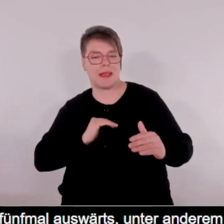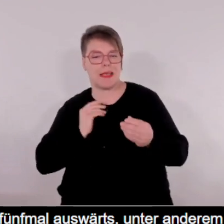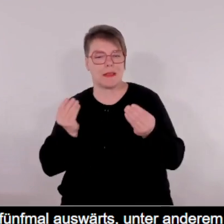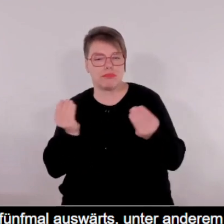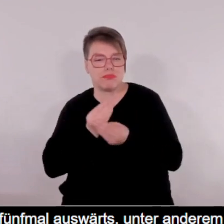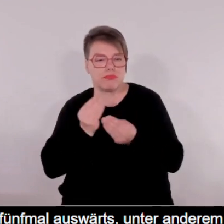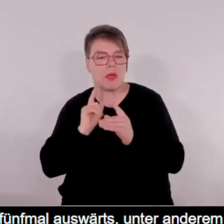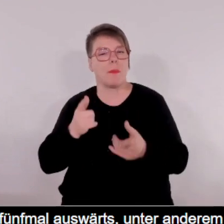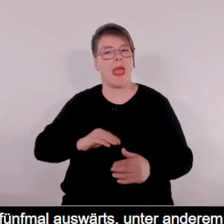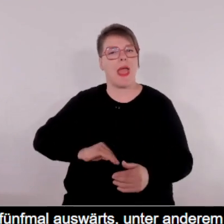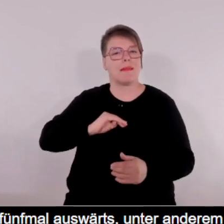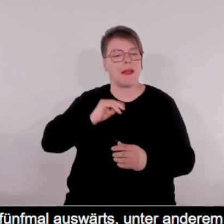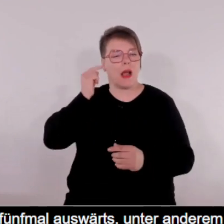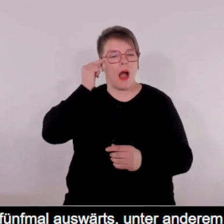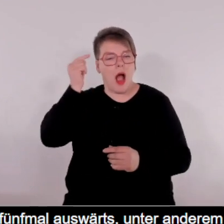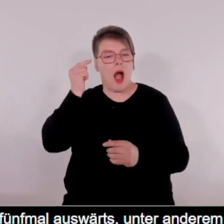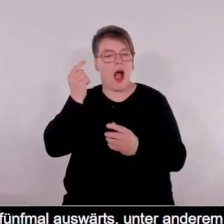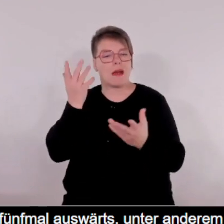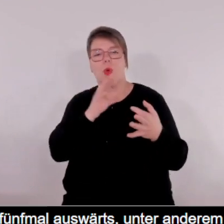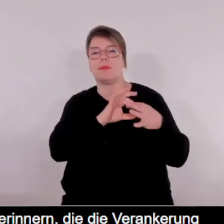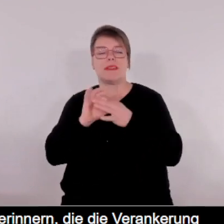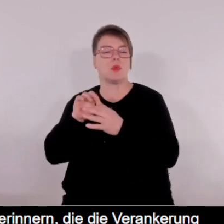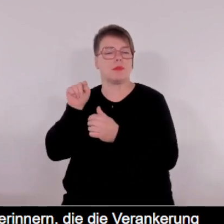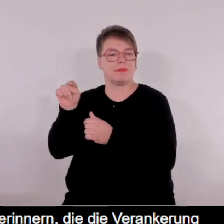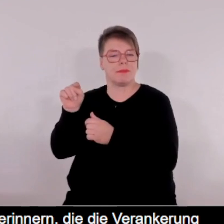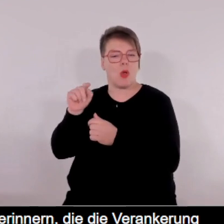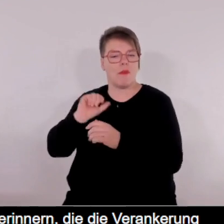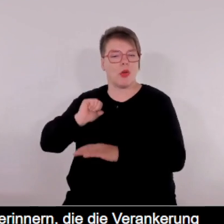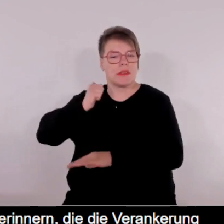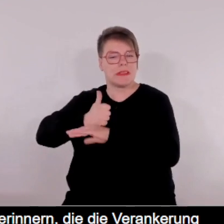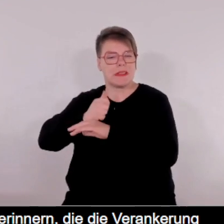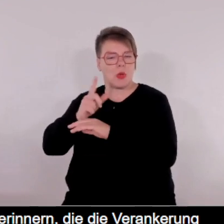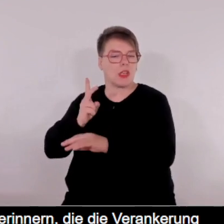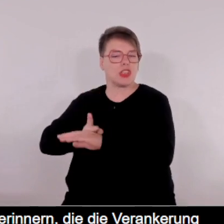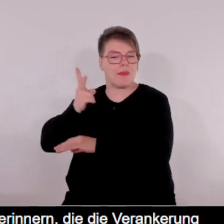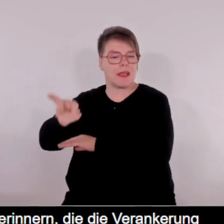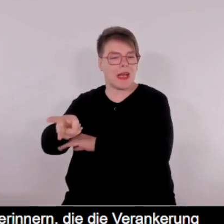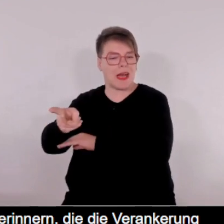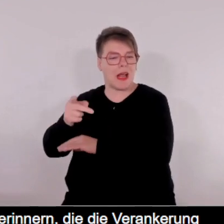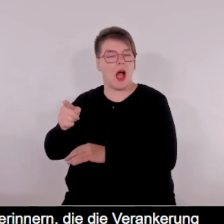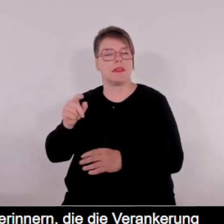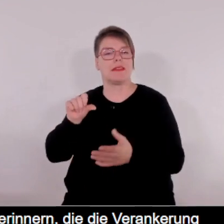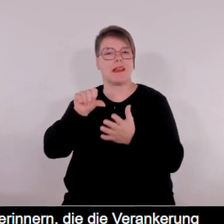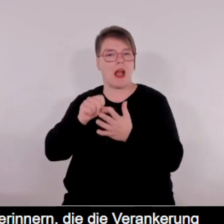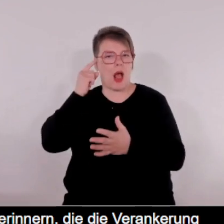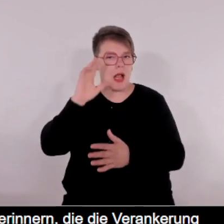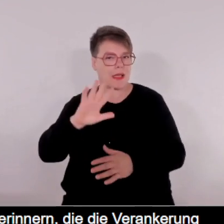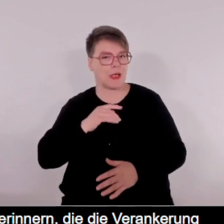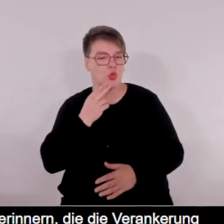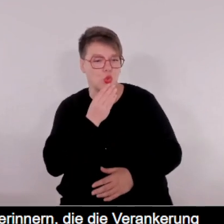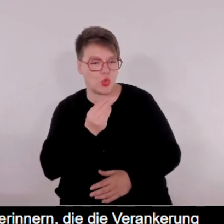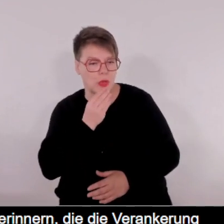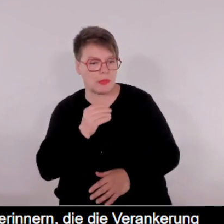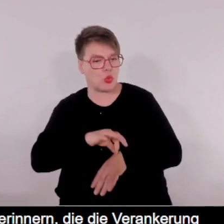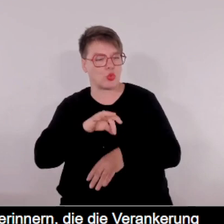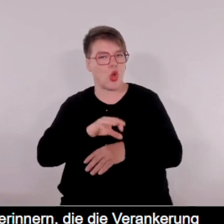-Westfalen jeweils auch gemeinsame Ministerratssitzungen. Also es war eine sehr intensive Zeit im Kabinett.